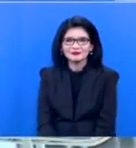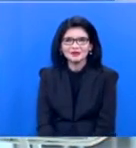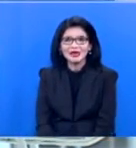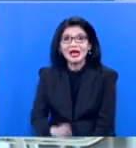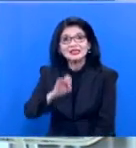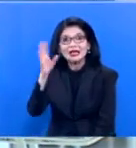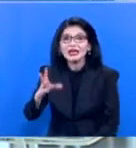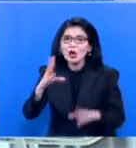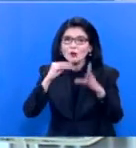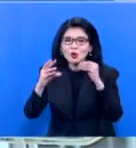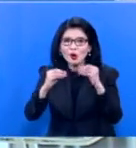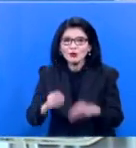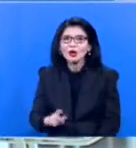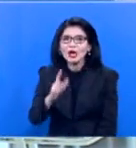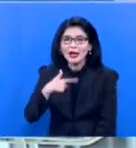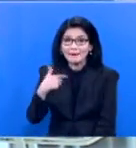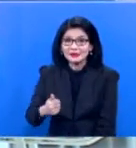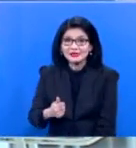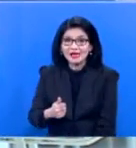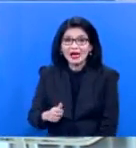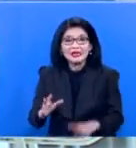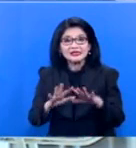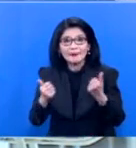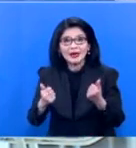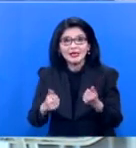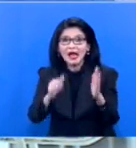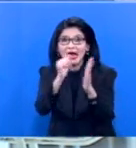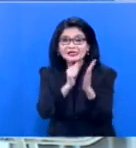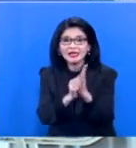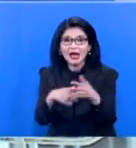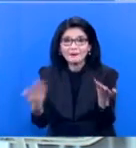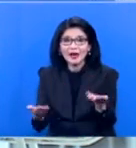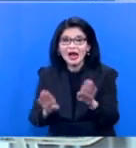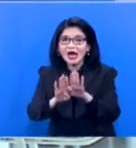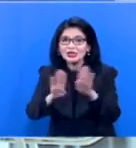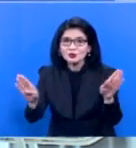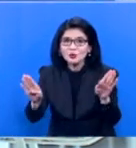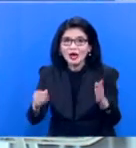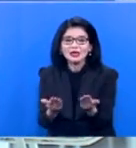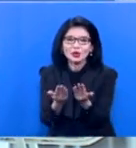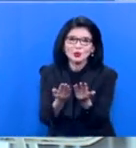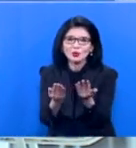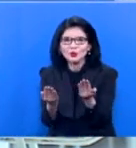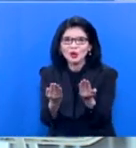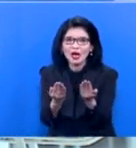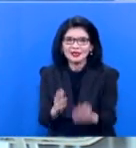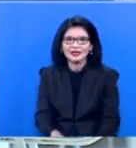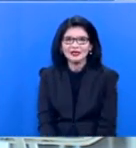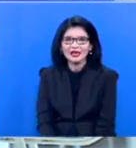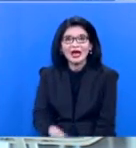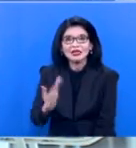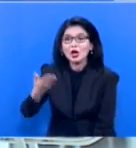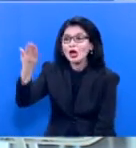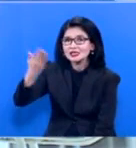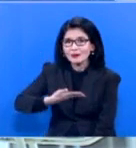ngobrol-ngobrol biasa, Anda bisa mempersiapkan agenda acara, misalnya dibuka dengan pembacaan ayat suci Al-Quran, lalu sambutan